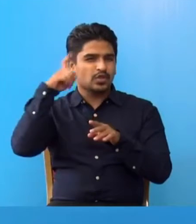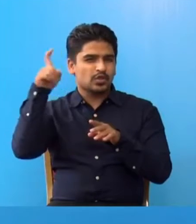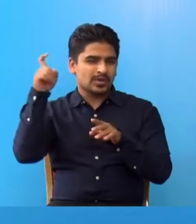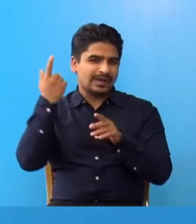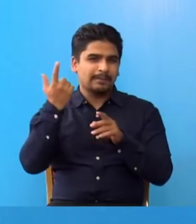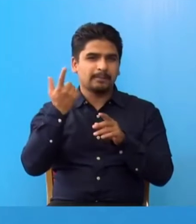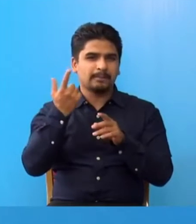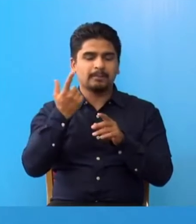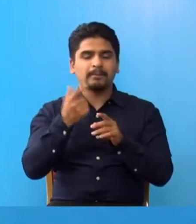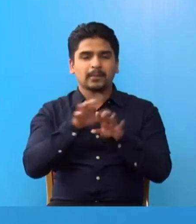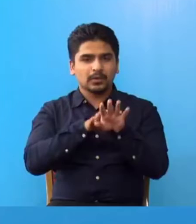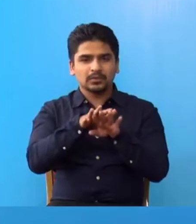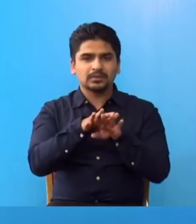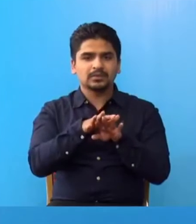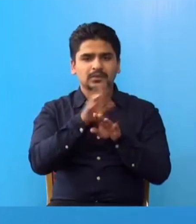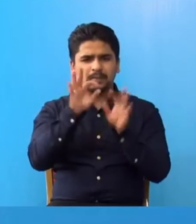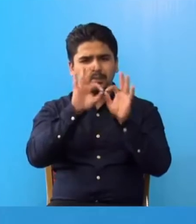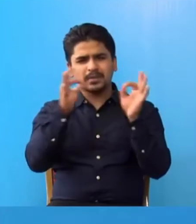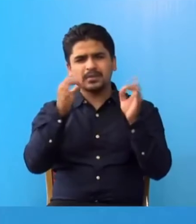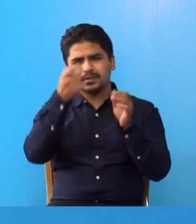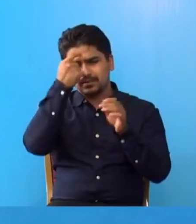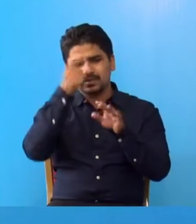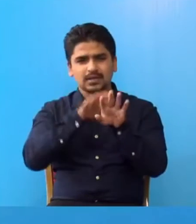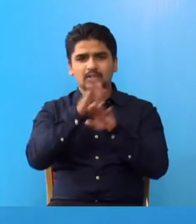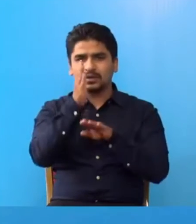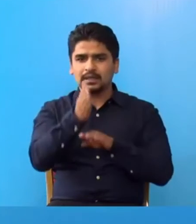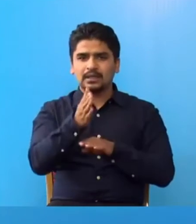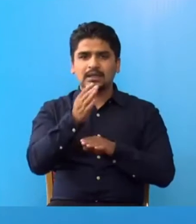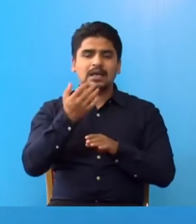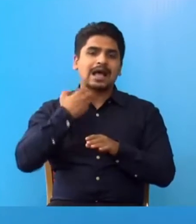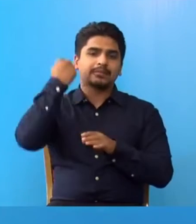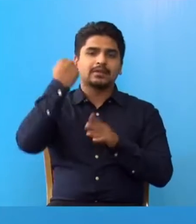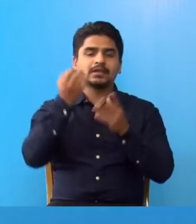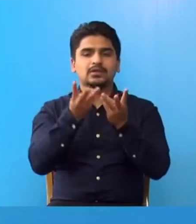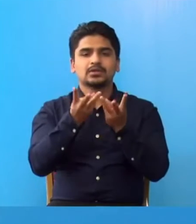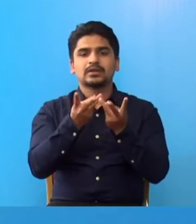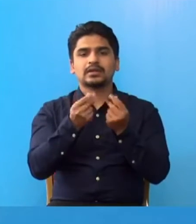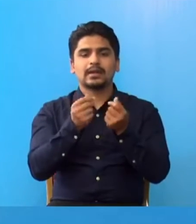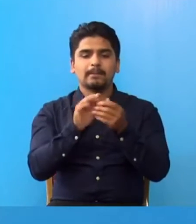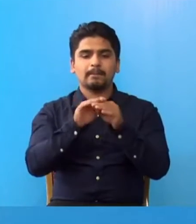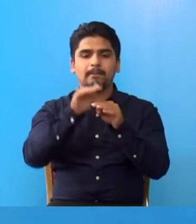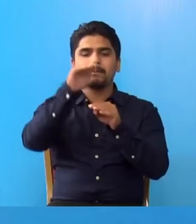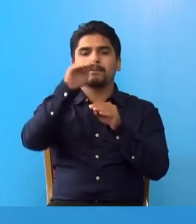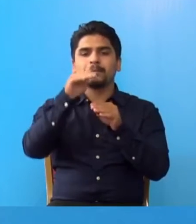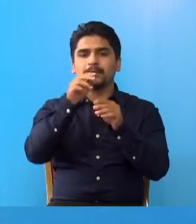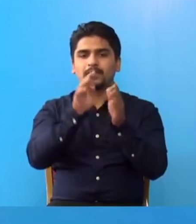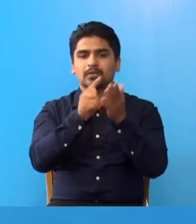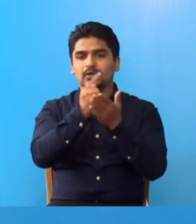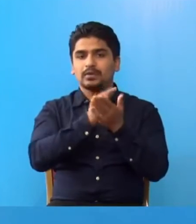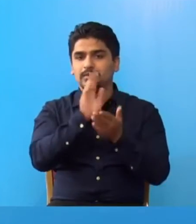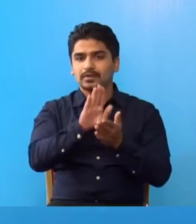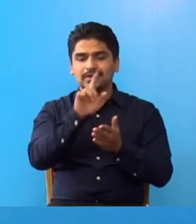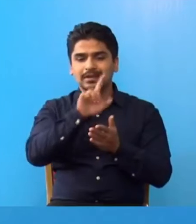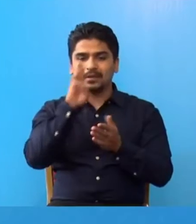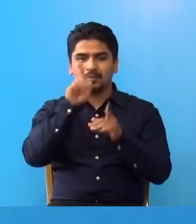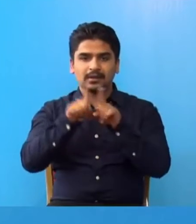पॉस्ट्रामेटिक स्ट्रेस जिश्वबाड यो विविशेसगर अबले करदा खेरी आत्मा अत्या को संक्या बढ़ने क्रम चाहिए छा नेपाल मा